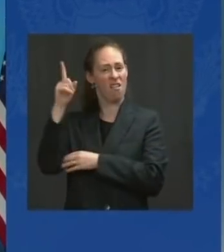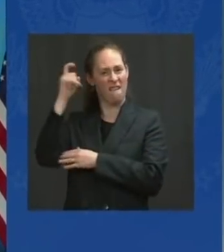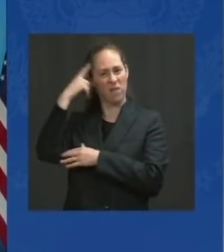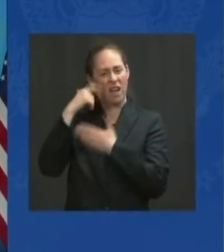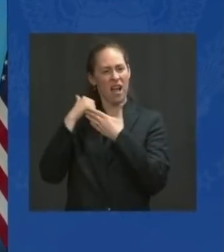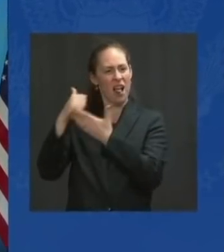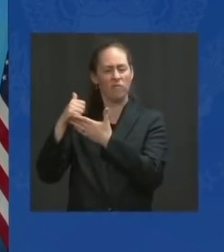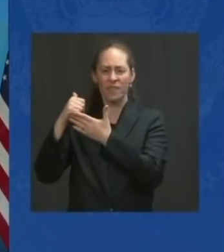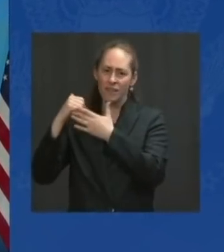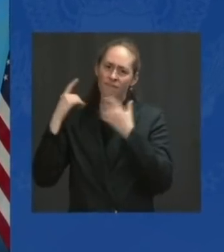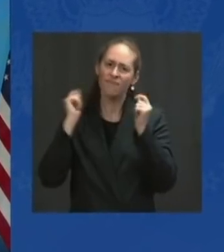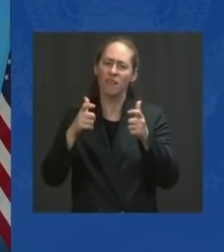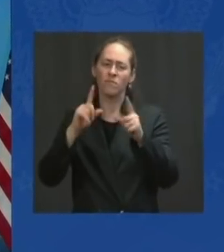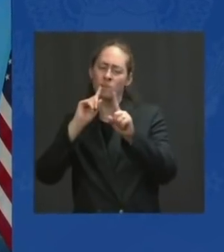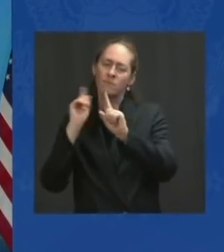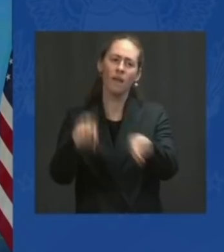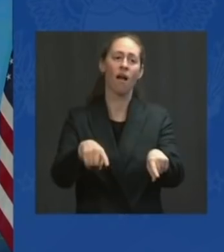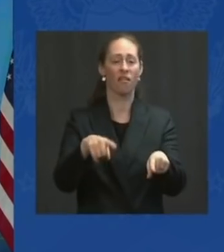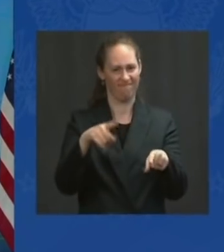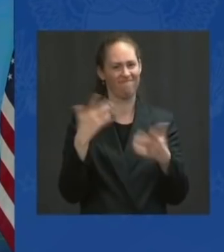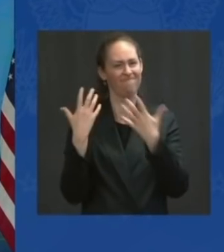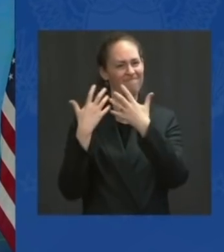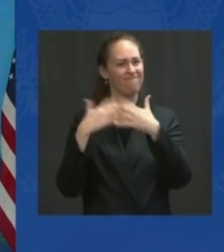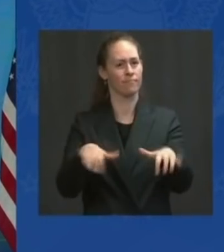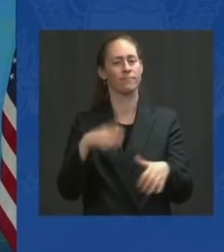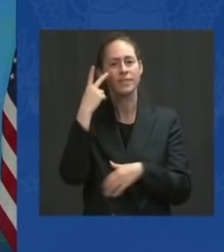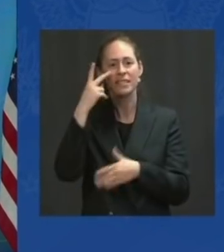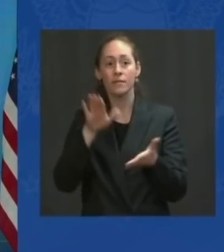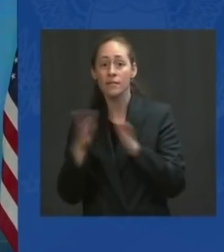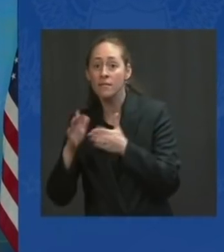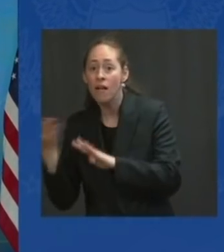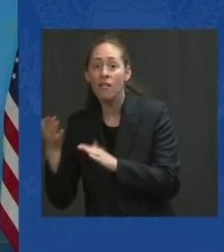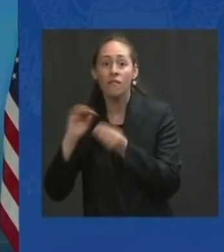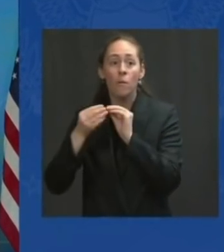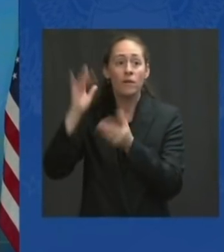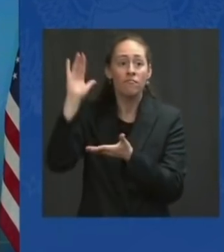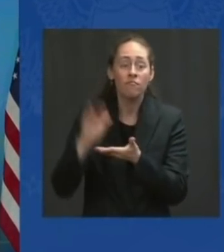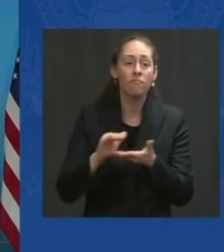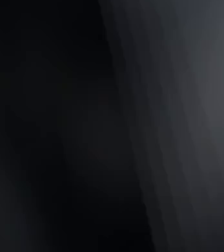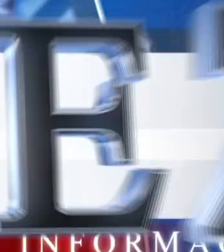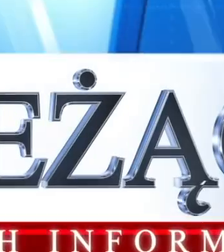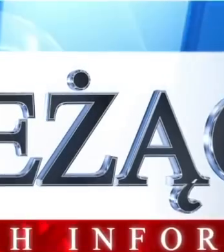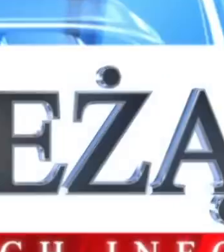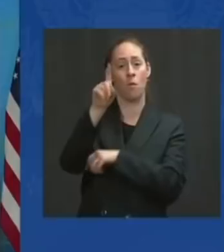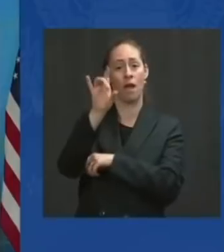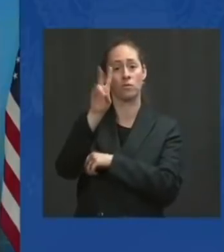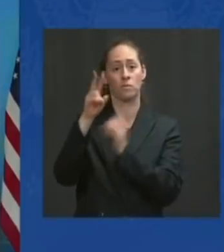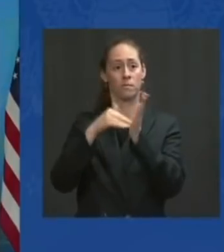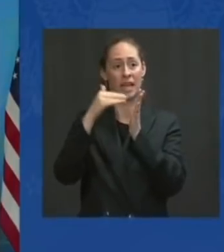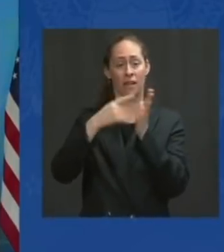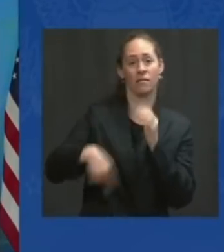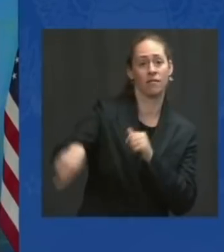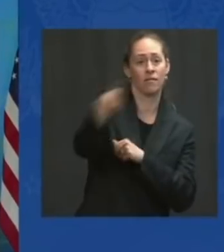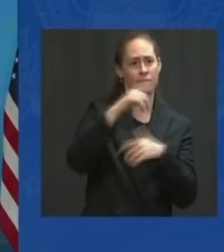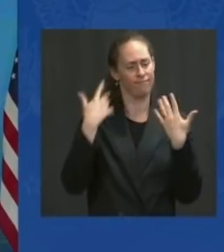liczbie zaantidotumowanych mieszkańców, które w największym stopniu są narażone na nowe fale zakażeń. Wszystkie znajdują się w Stanach Południa, m.in. Georgii,